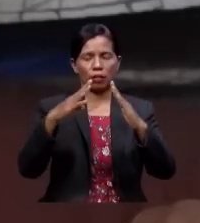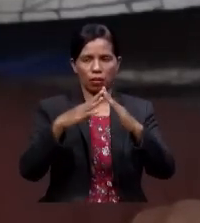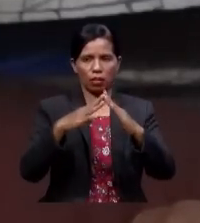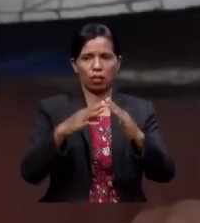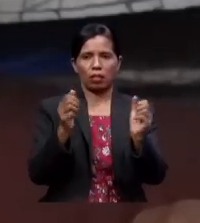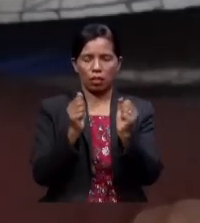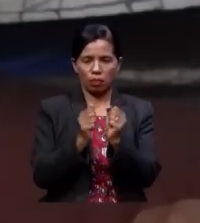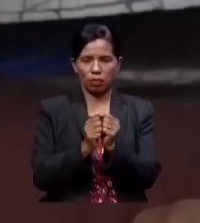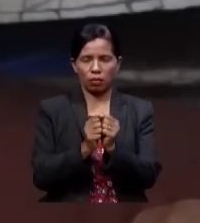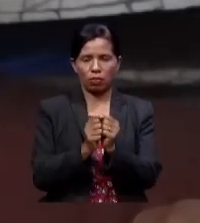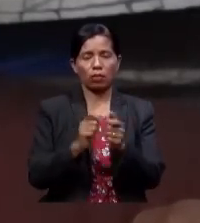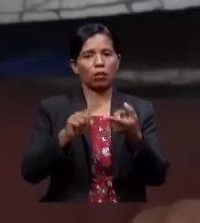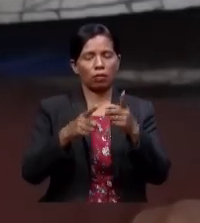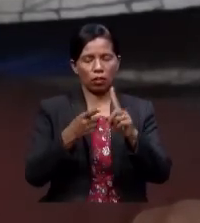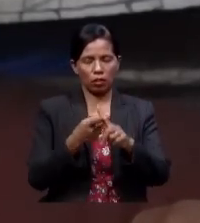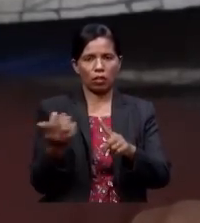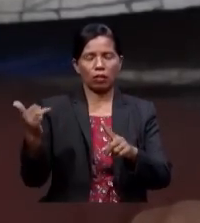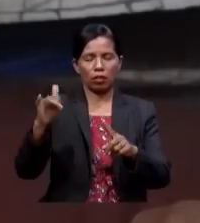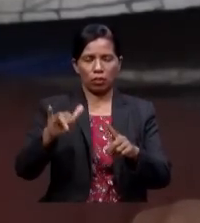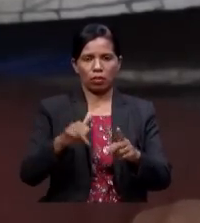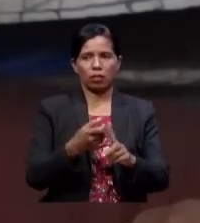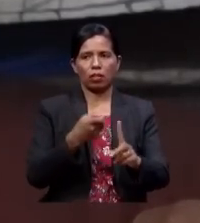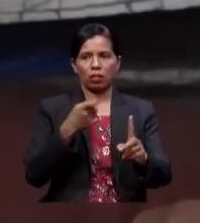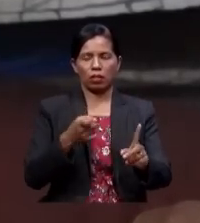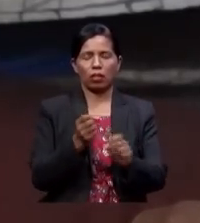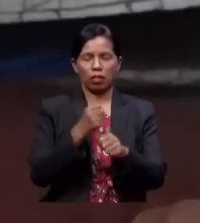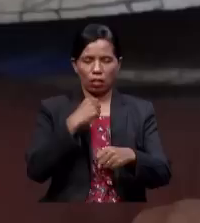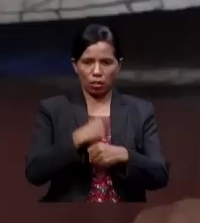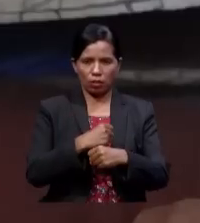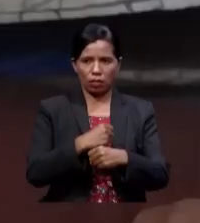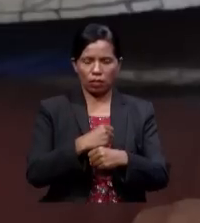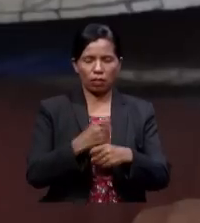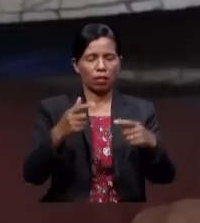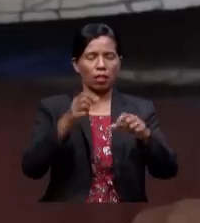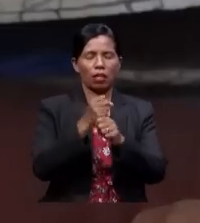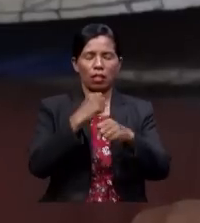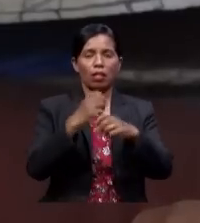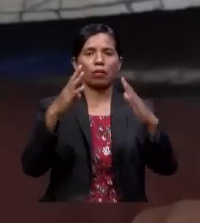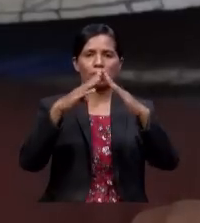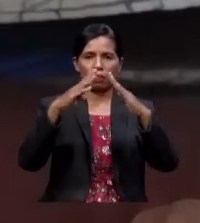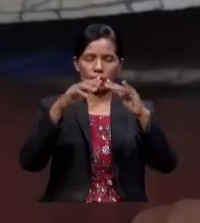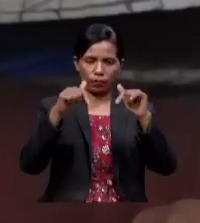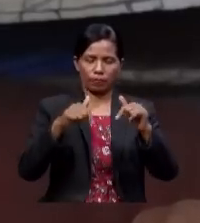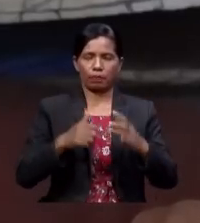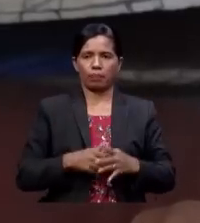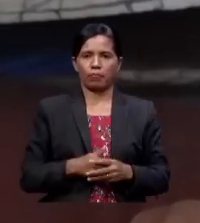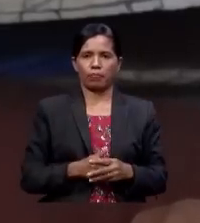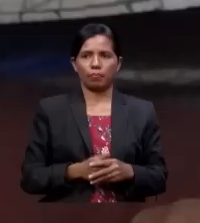nian mai hosi sidara mata kik mai umane halo umane